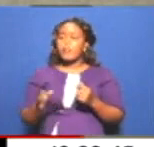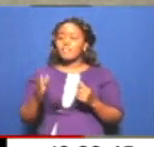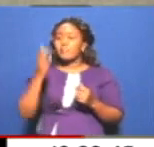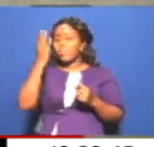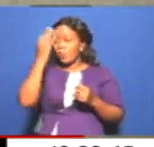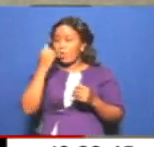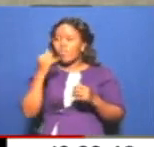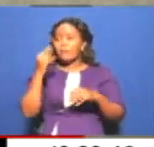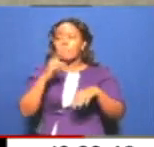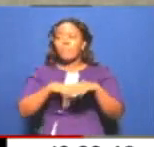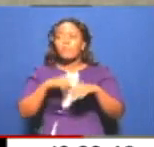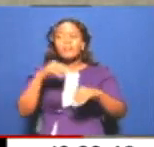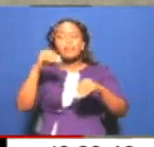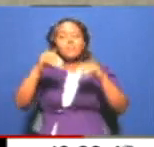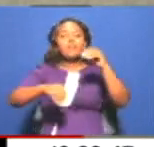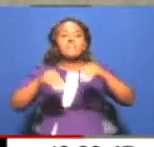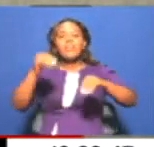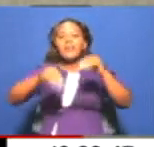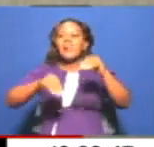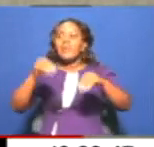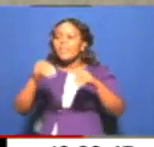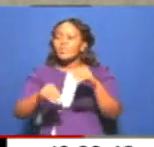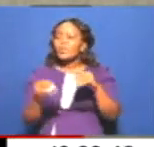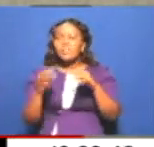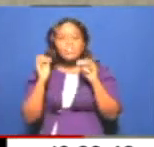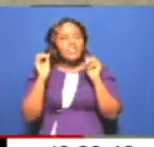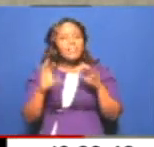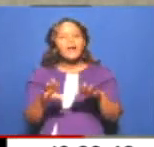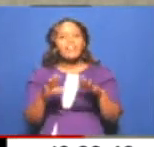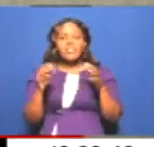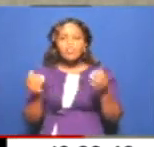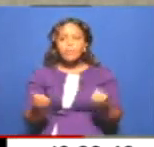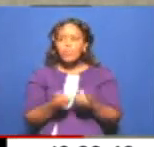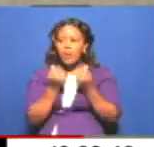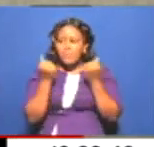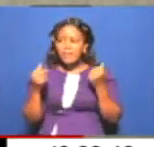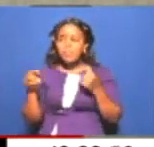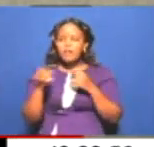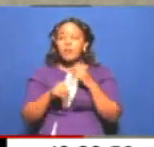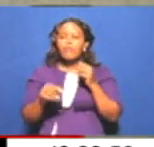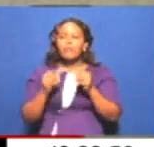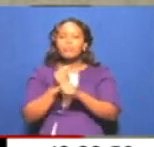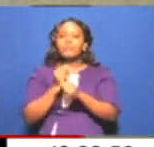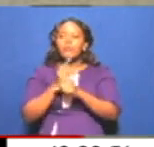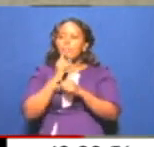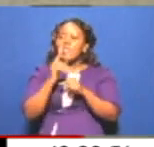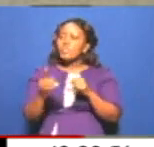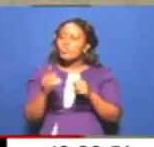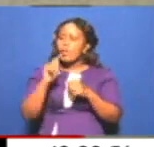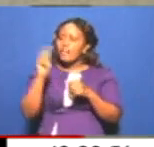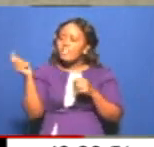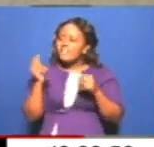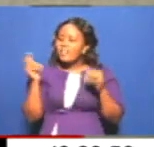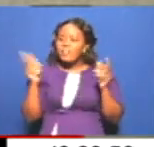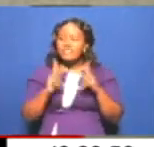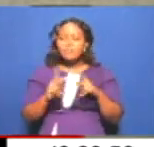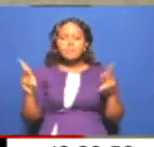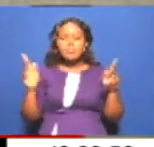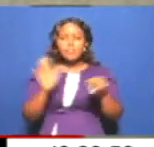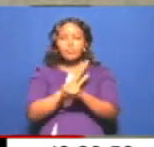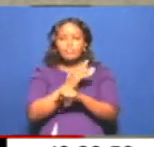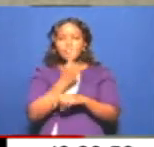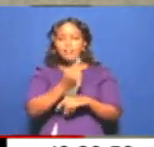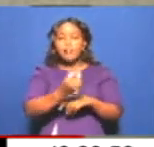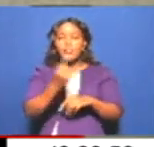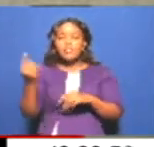zikikuja hakuna kitu itatendeka, tutasimamia kuhakikisha kwamba Kenya iko salama na kila mtu atapata haki yake kama Mkenya. Ni